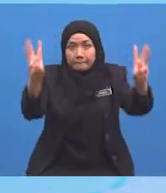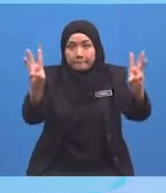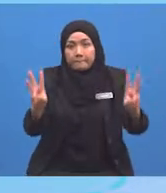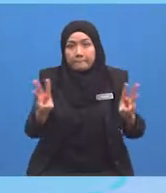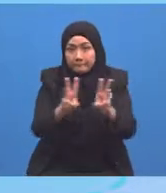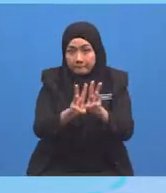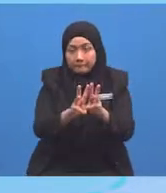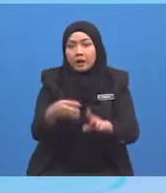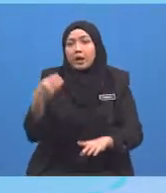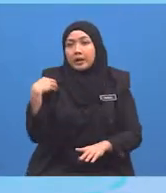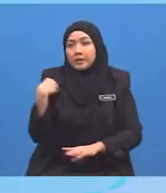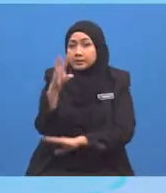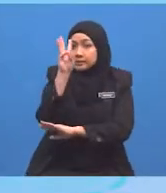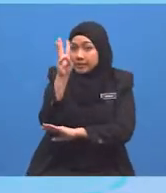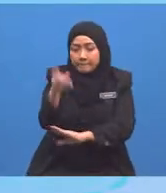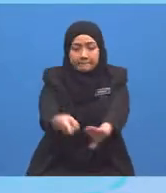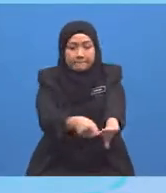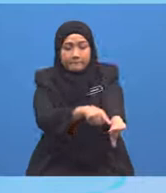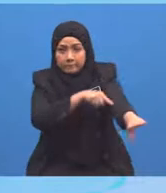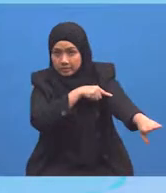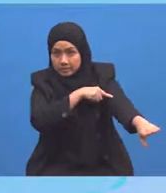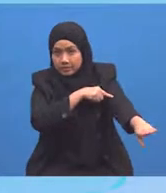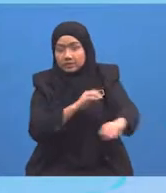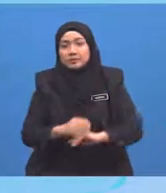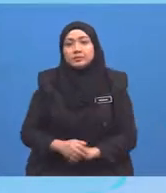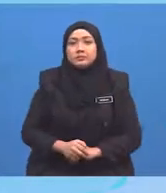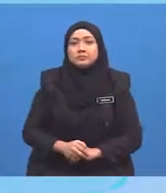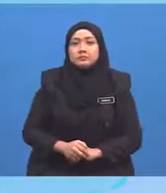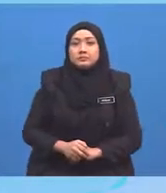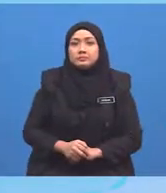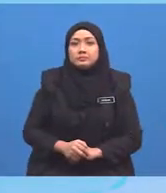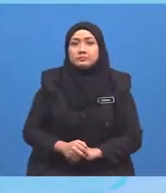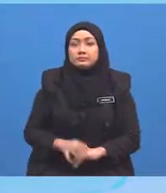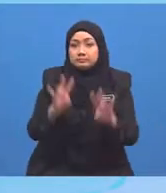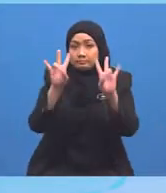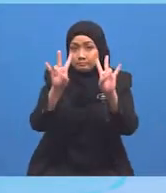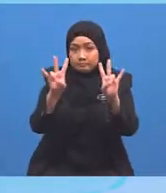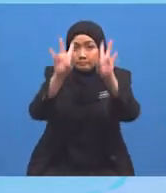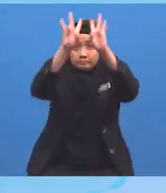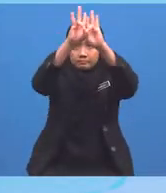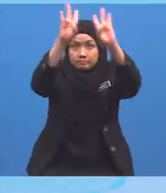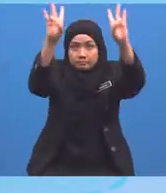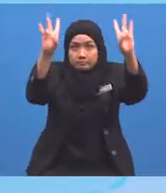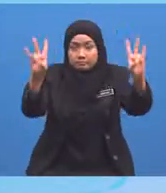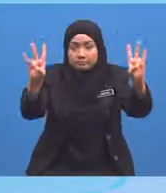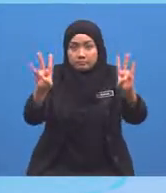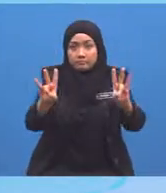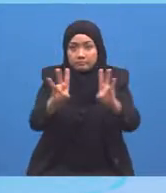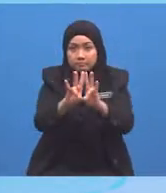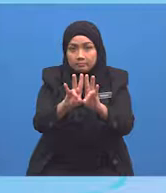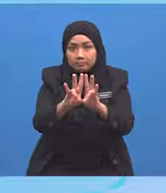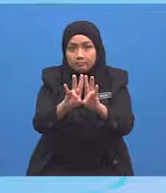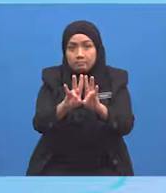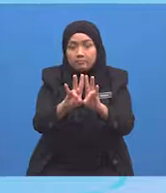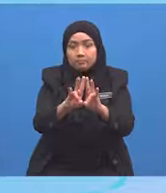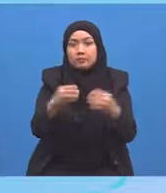Contohnya, pentagon bagi poligon yang mempunyai 5 sisi, heksagon